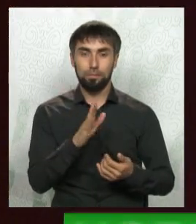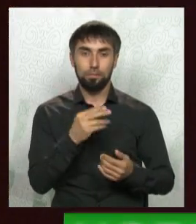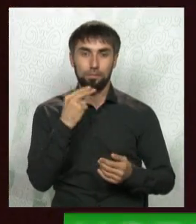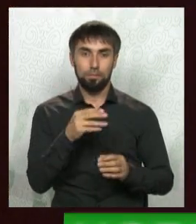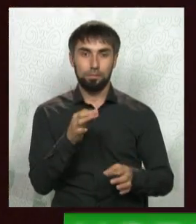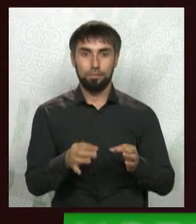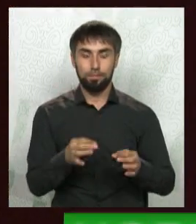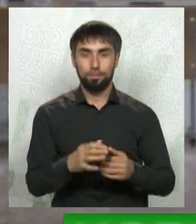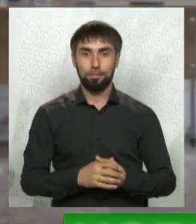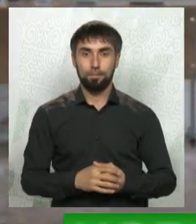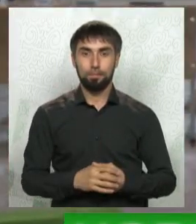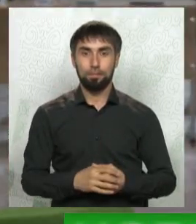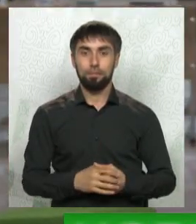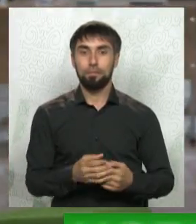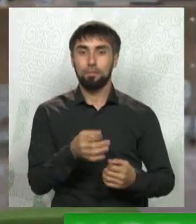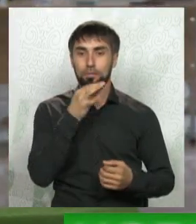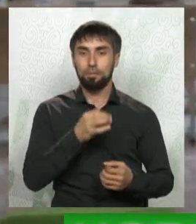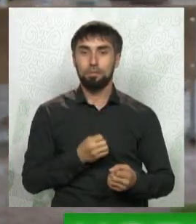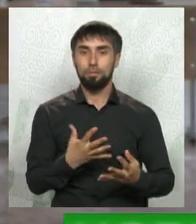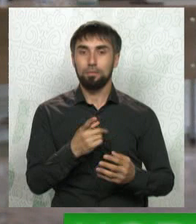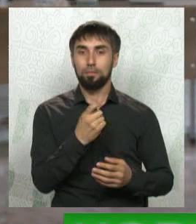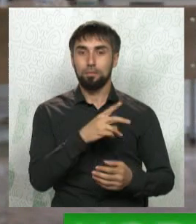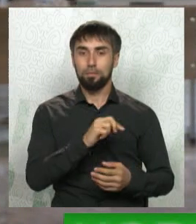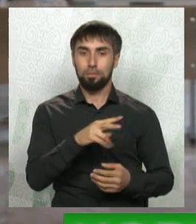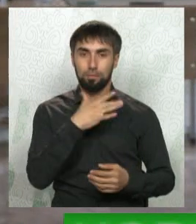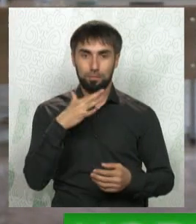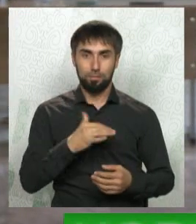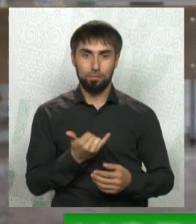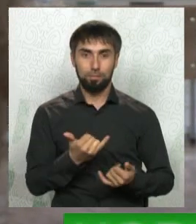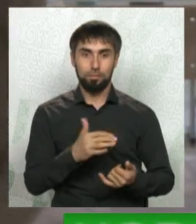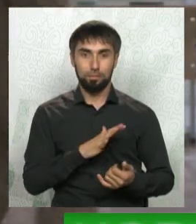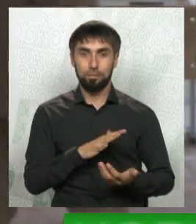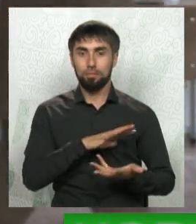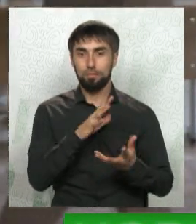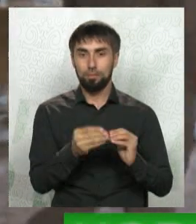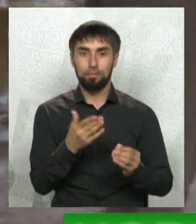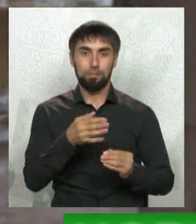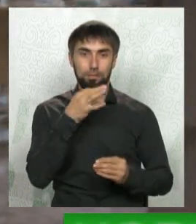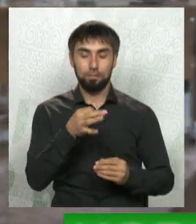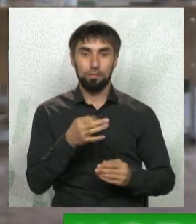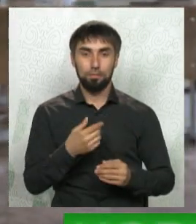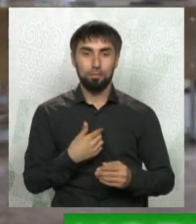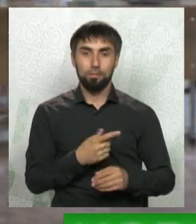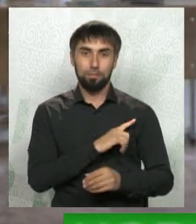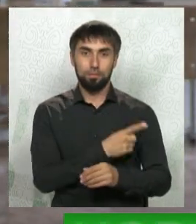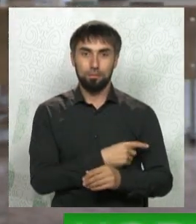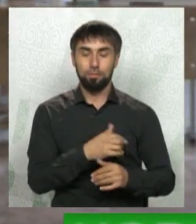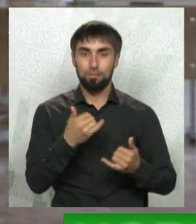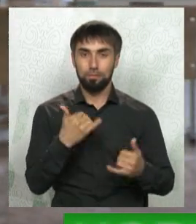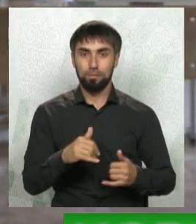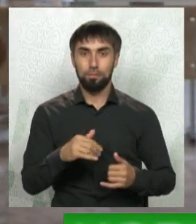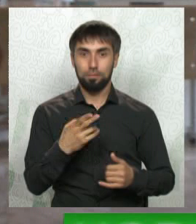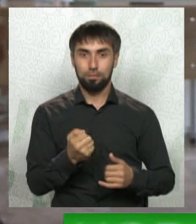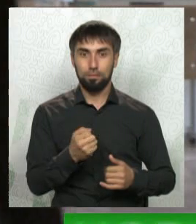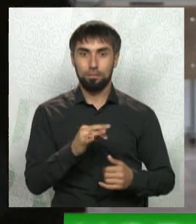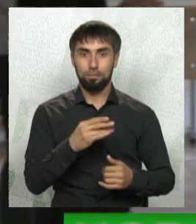качестве члена жюри. Подскажите, 100 бальников много сегодня было? Ну, в целом, если сказать, я очень сильно удивлен, конечно же,